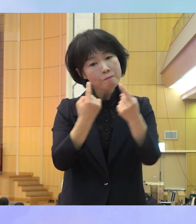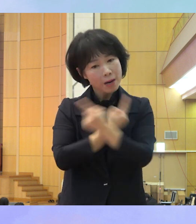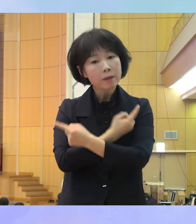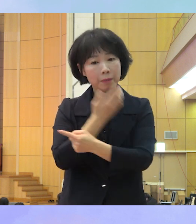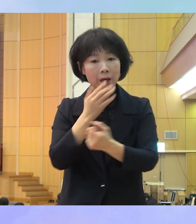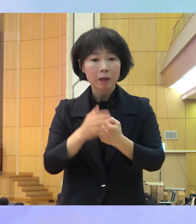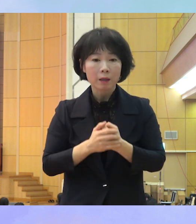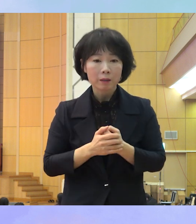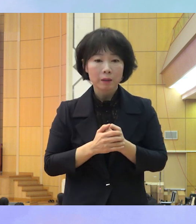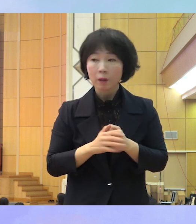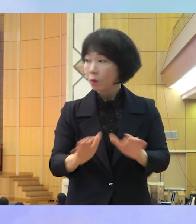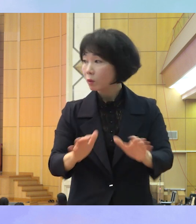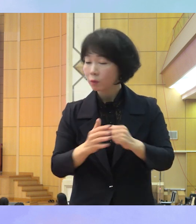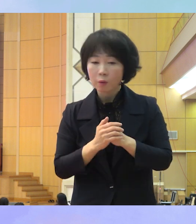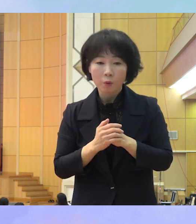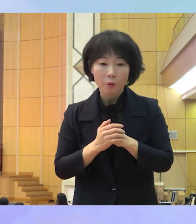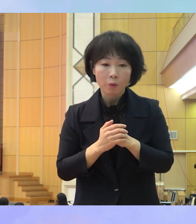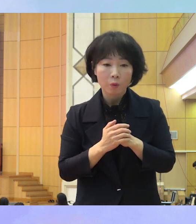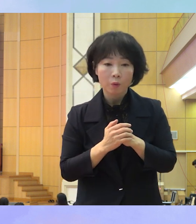3부 예배 후에